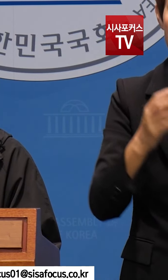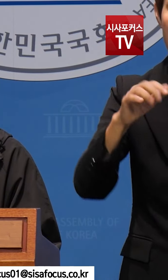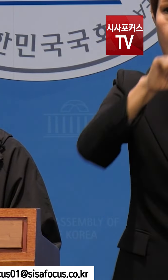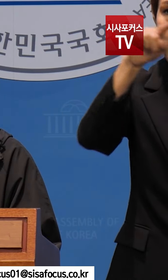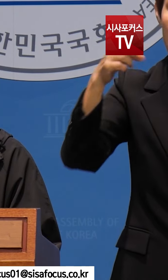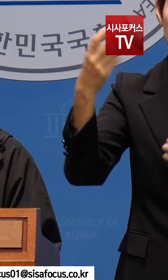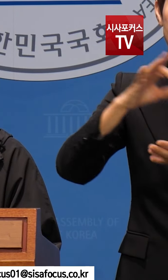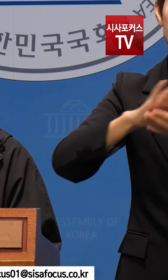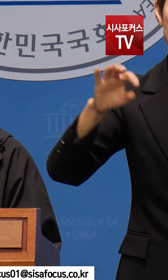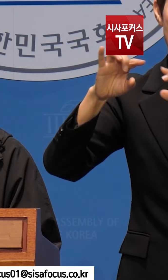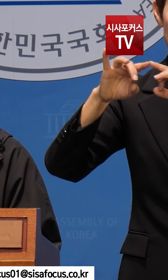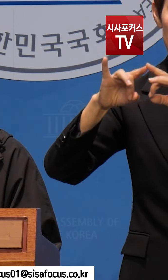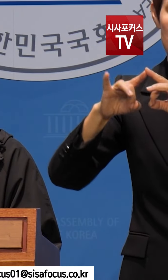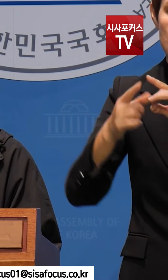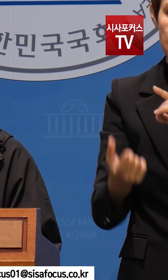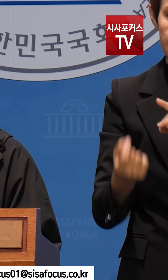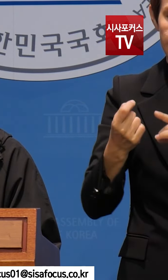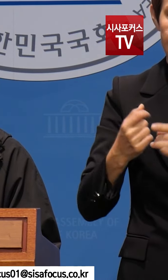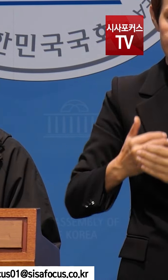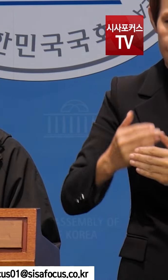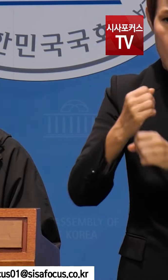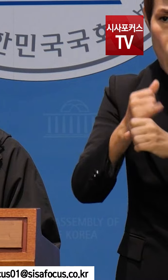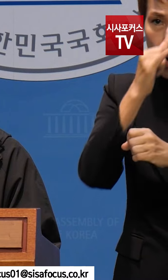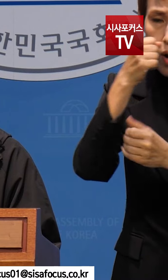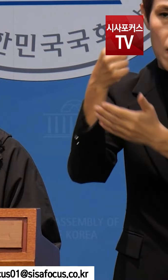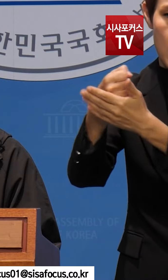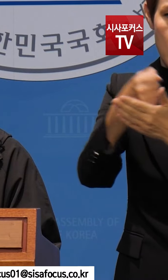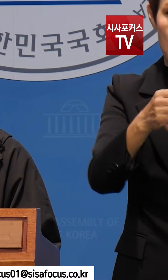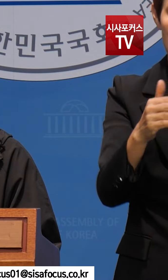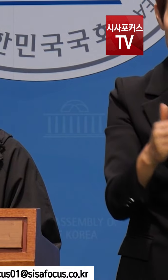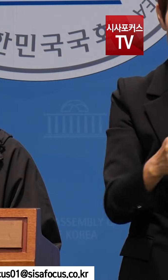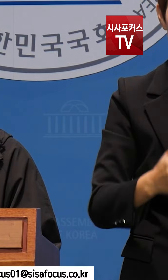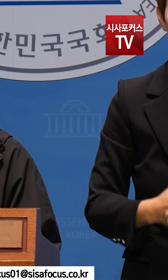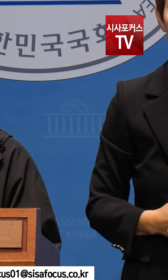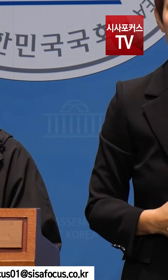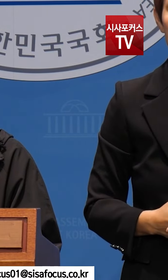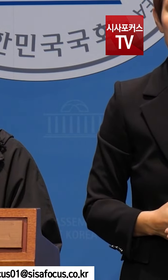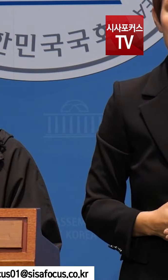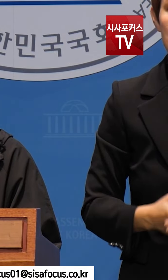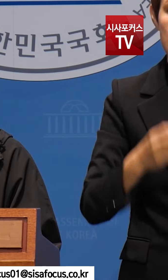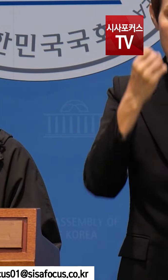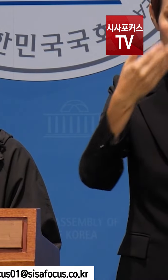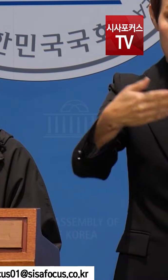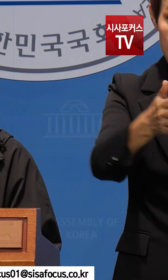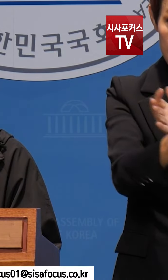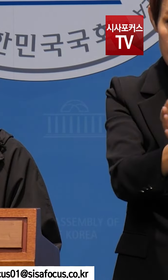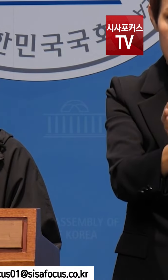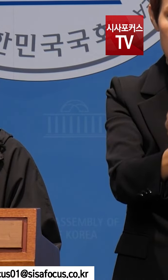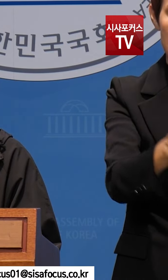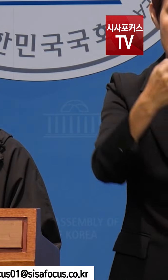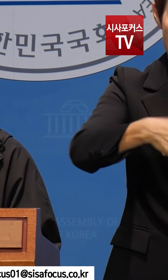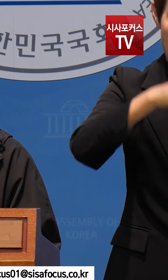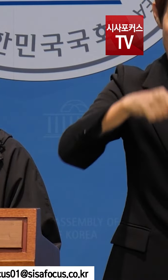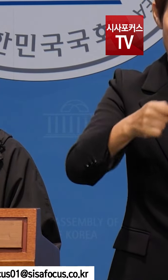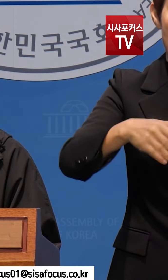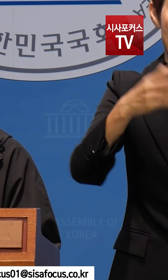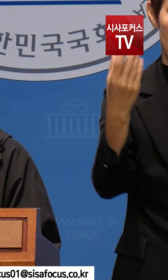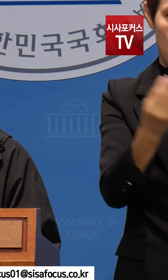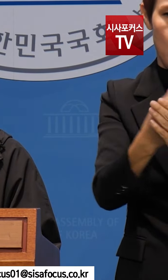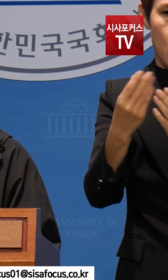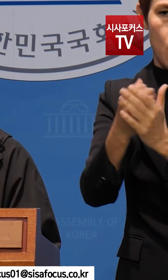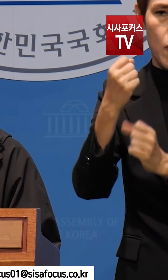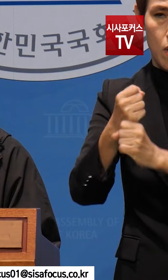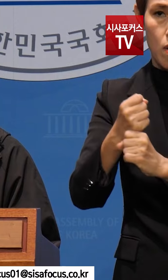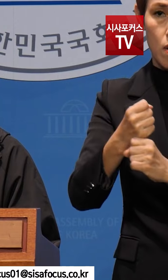재생 에너지 촉진 구역을 정하고 신규 단지 인허가시 1년 내 완료 그외 지역에서는 2년 내